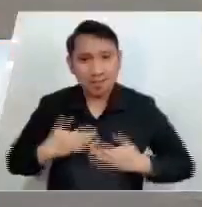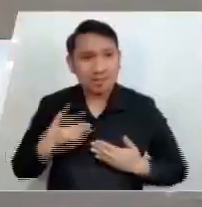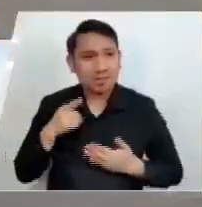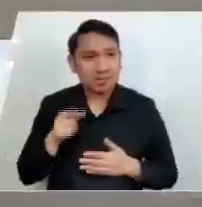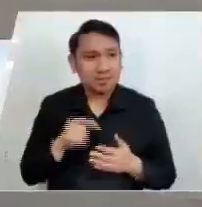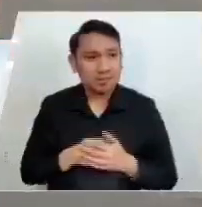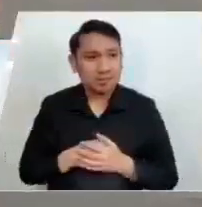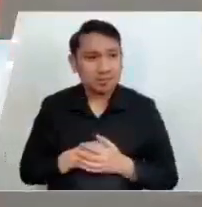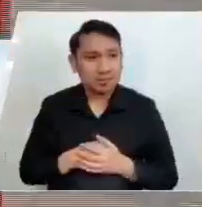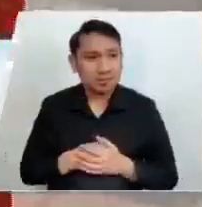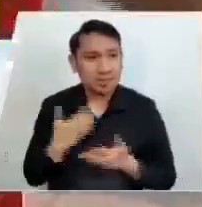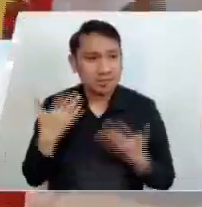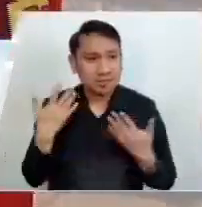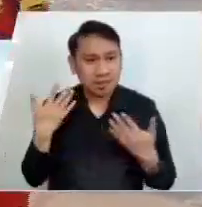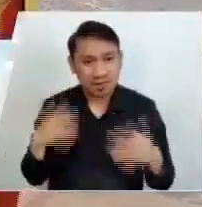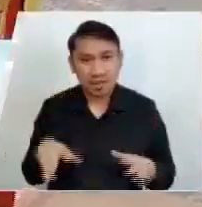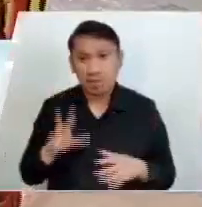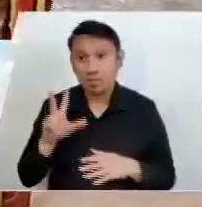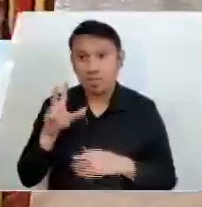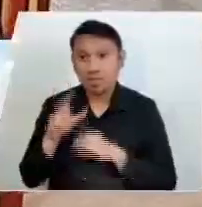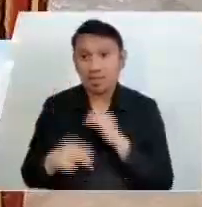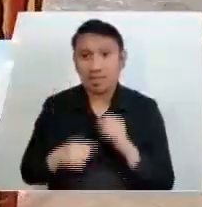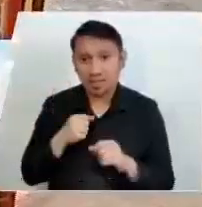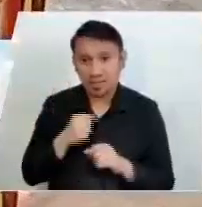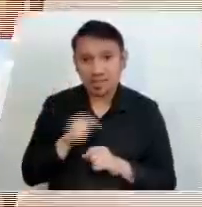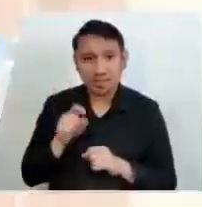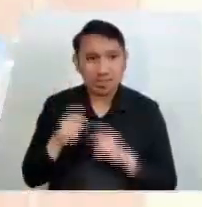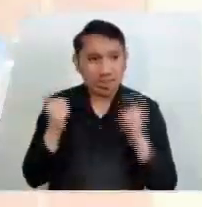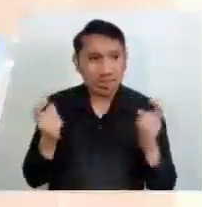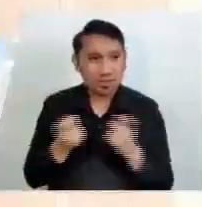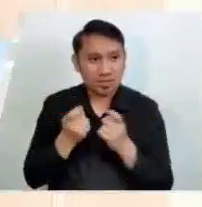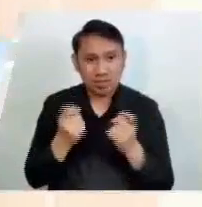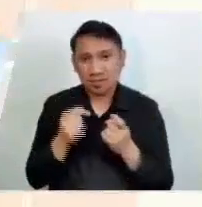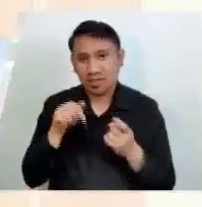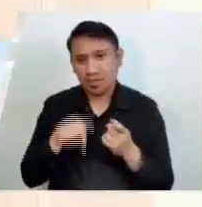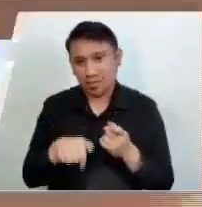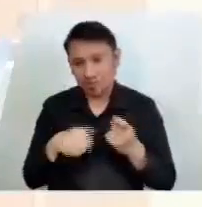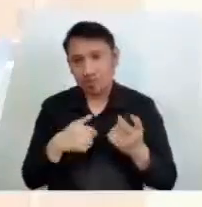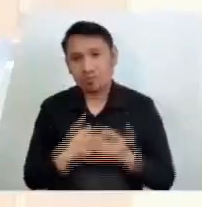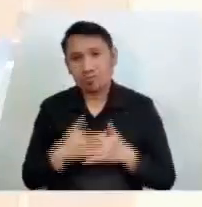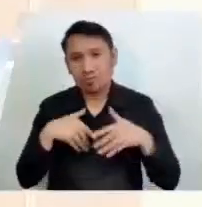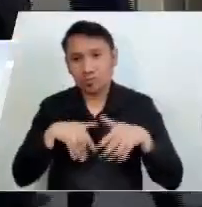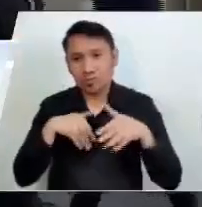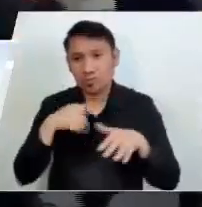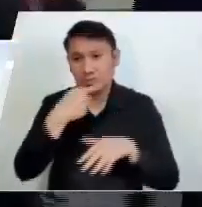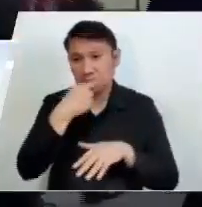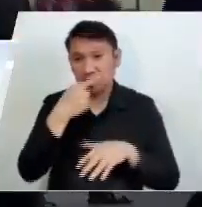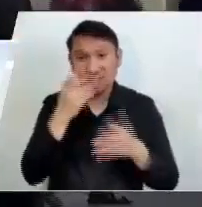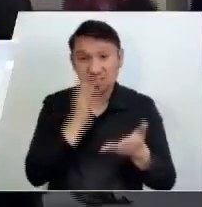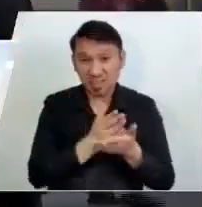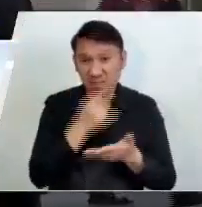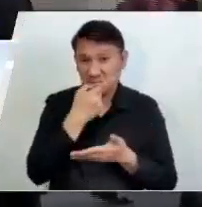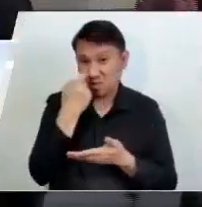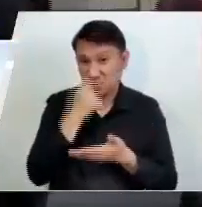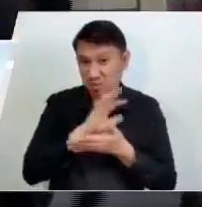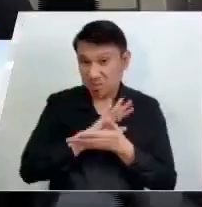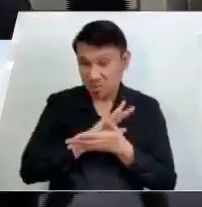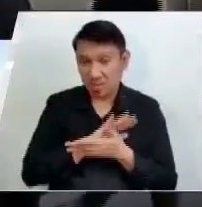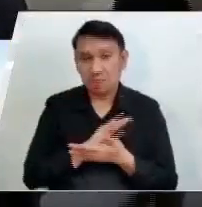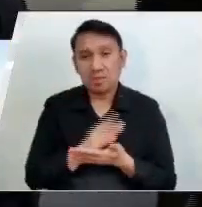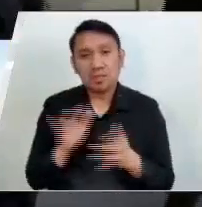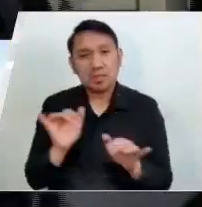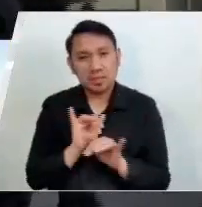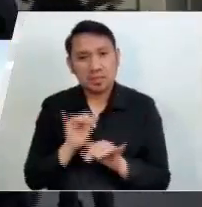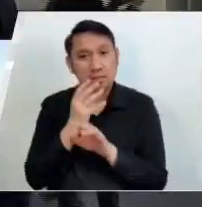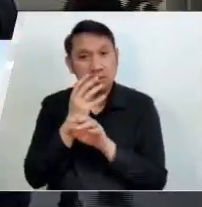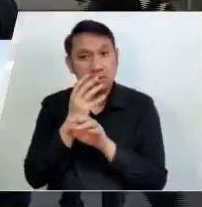dahil matapos ang tatlong taon, magdaraos muli ng traslasyon na itinigil dahil sa COVID-19 pandemic. Tulad ng nakagawian, matapos ang